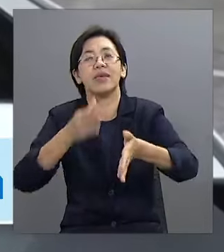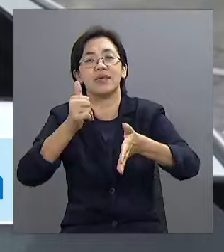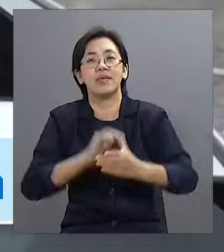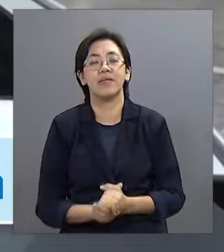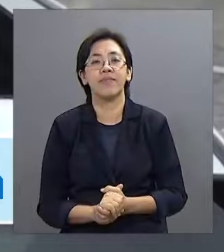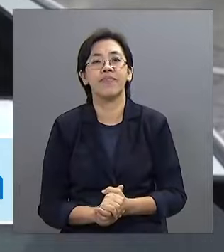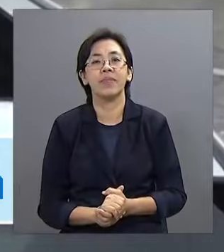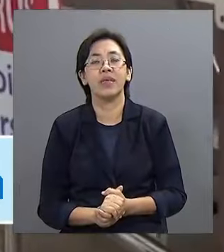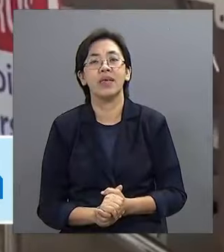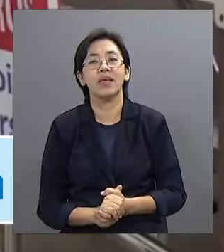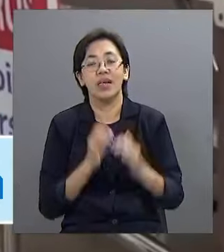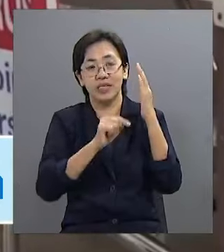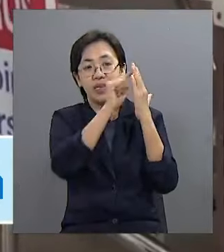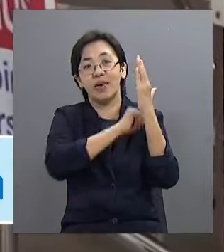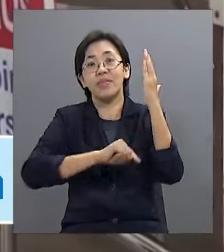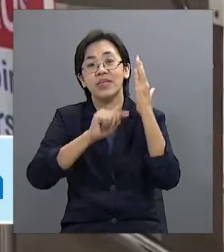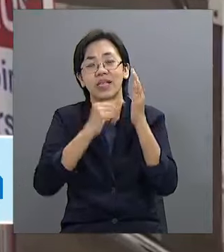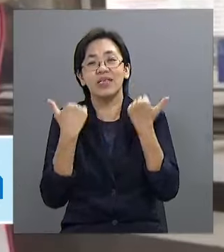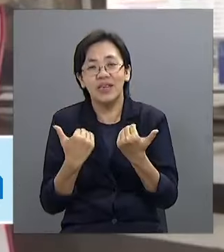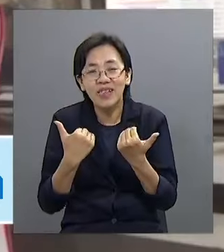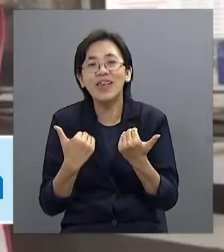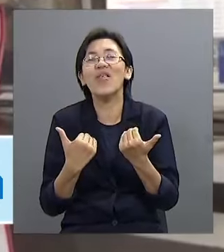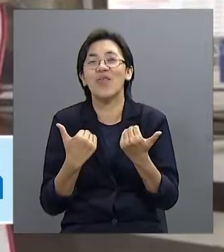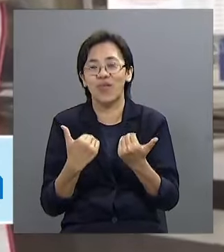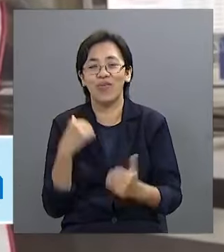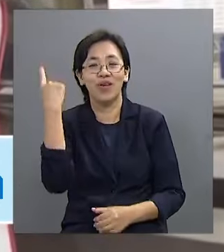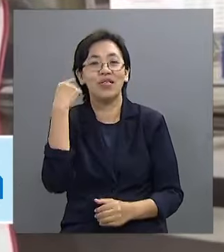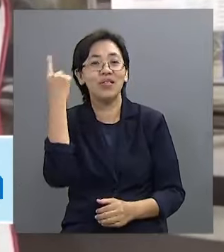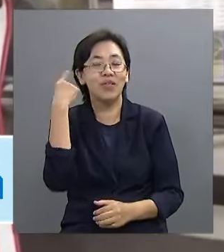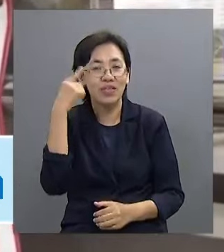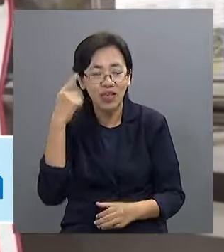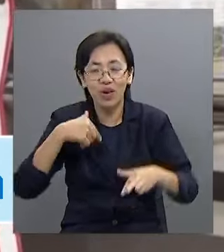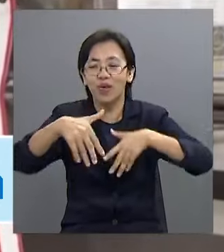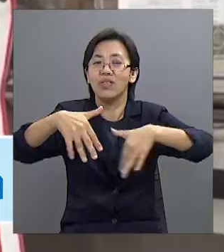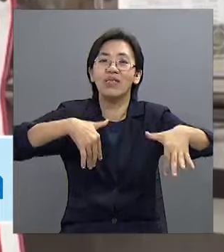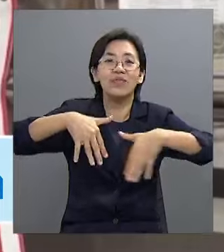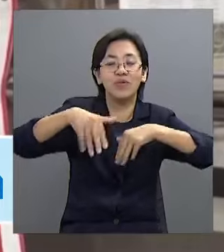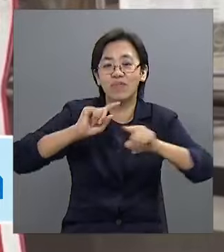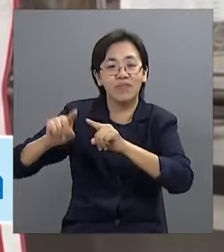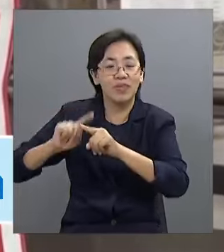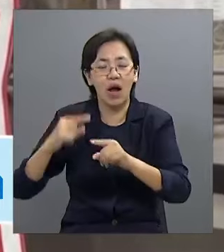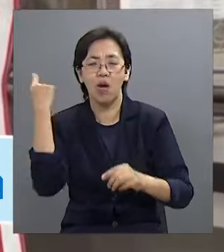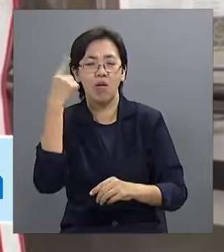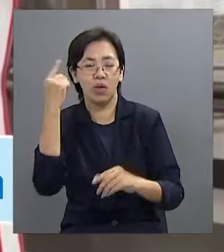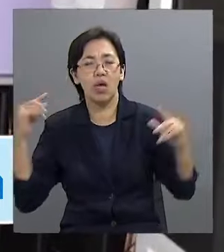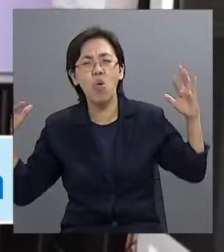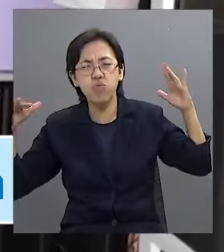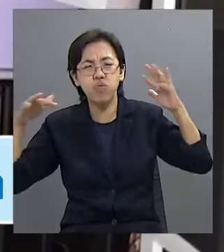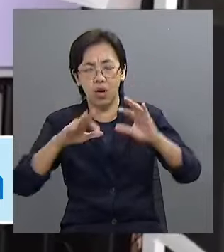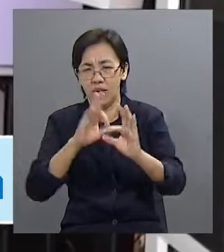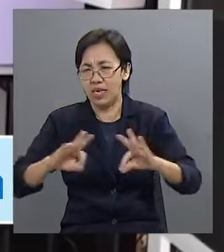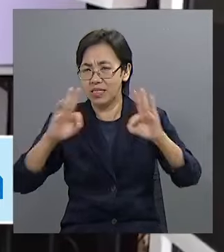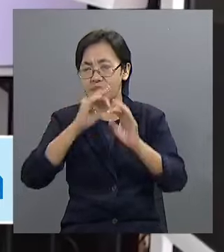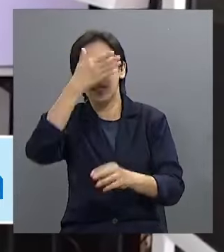ริ่มกลับมาปลดล็อกนะคะในสถานที่ท่องเที่ยวในที่โล่งแจ้งแต่อย่างไรก็แล้วแต่อย่าลืมนะคะกาดอย่าตกค่ะไม่ว่าจะสนุกแค่